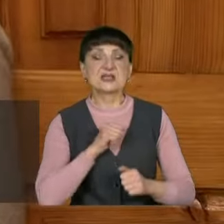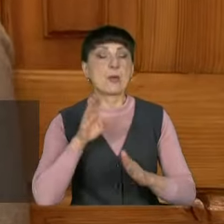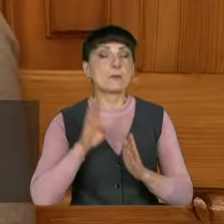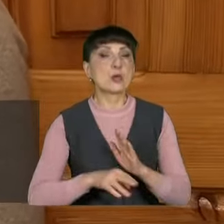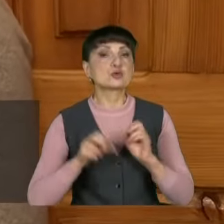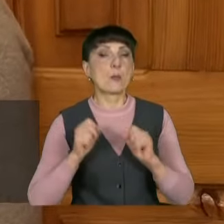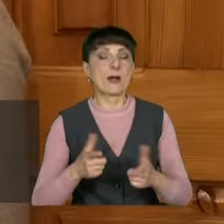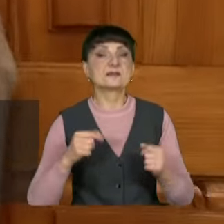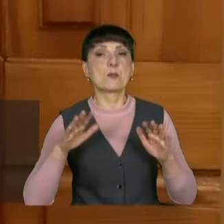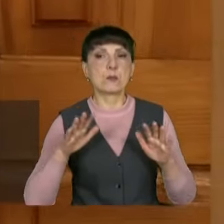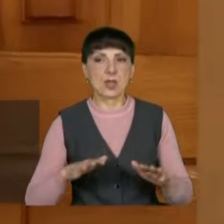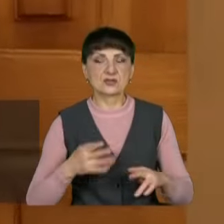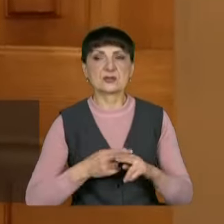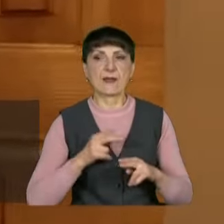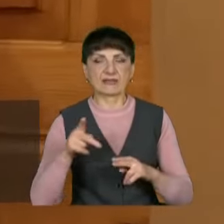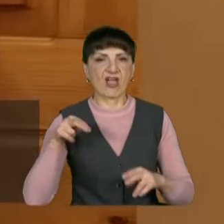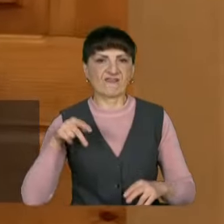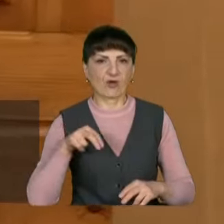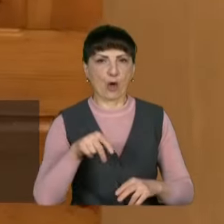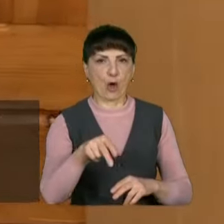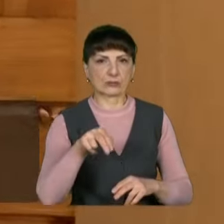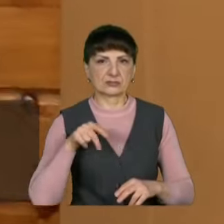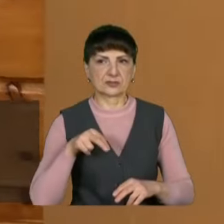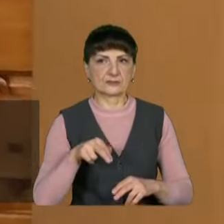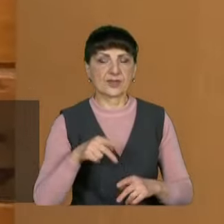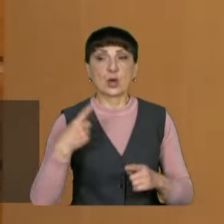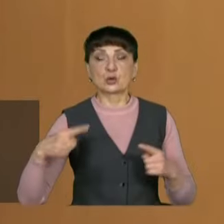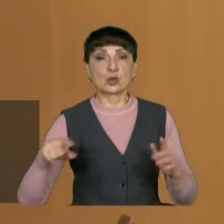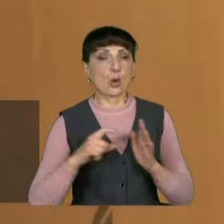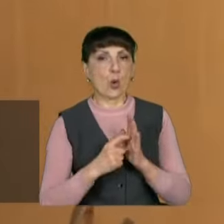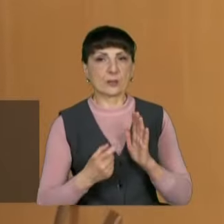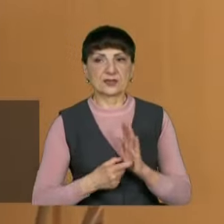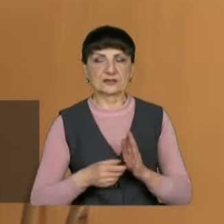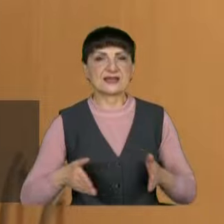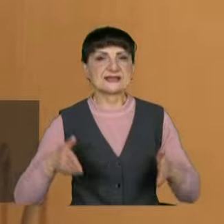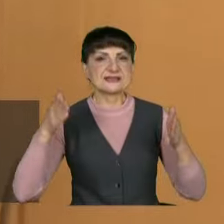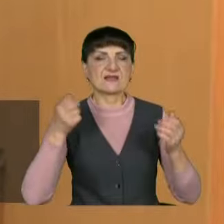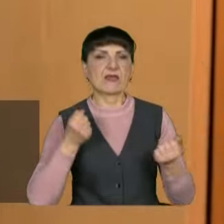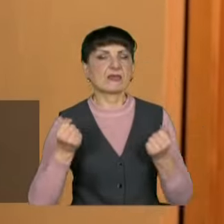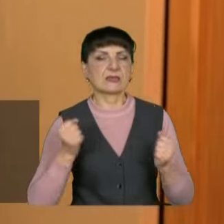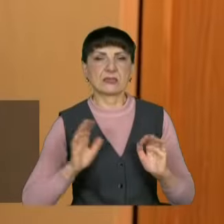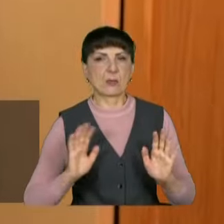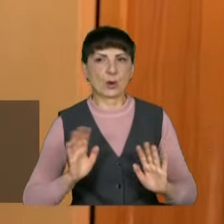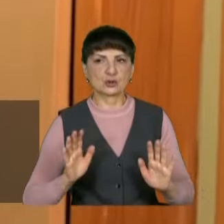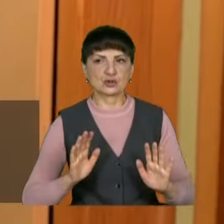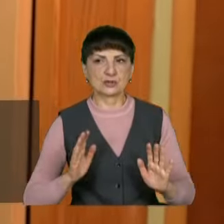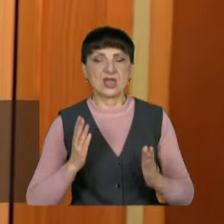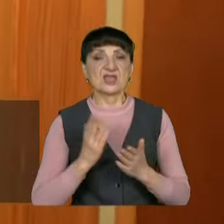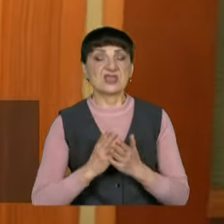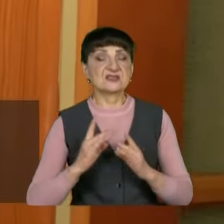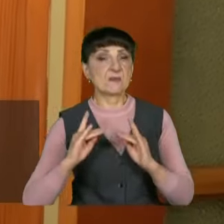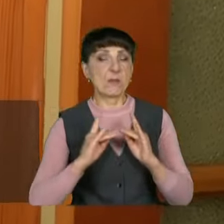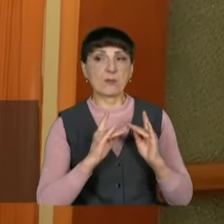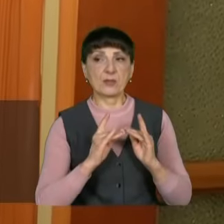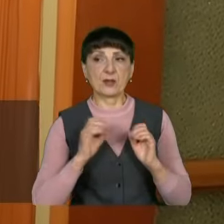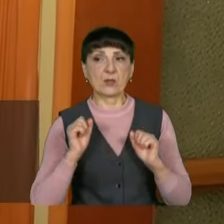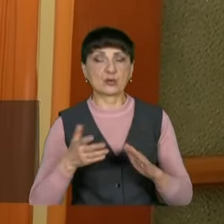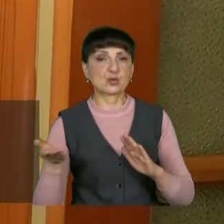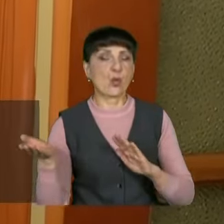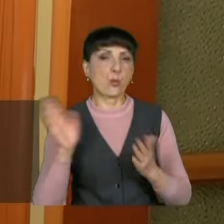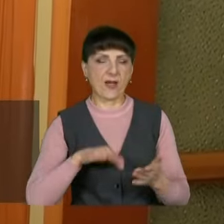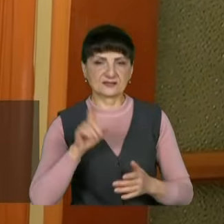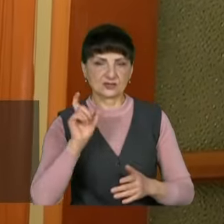местом спасатели обозначили входной проход. В остальных же комнатах стены непрочные, и есть мебель, которая просто может упасть